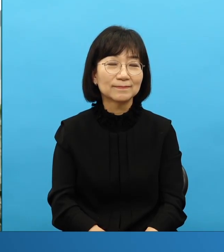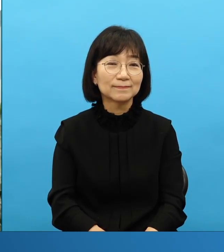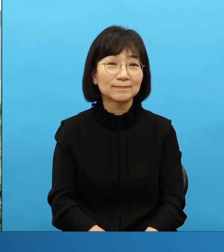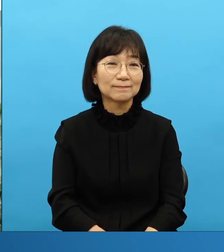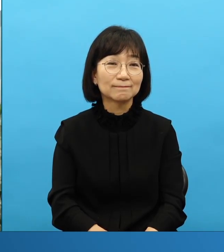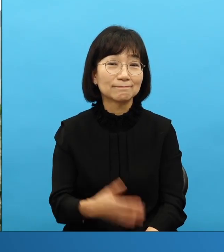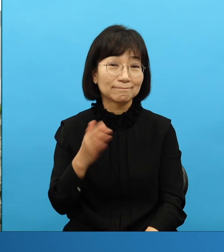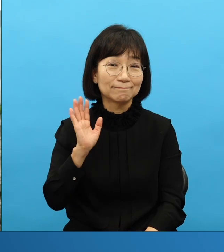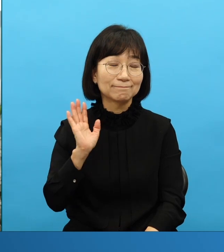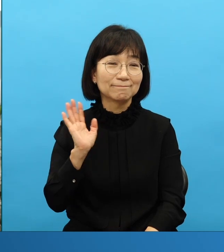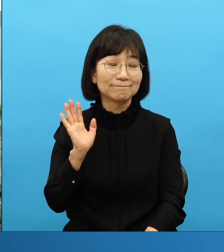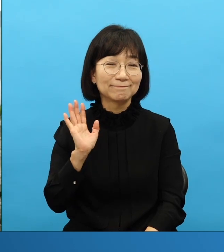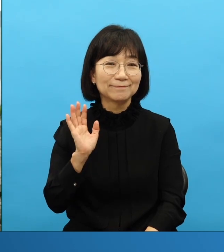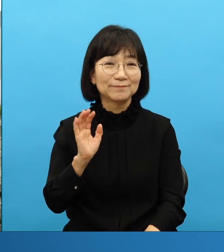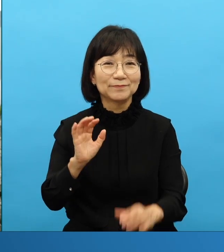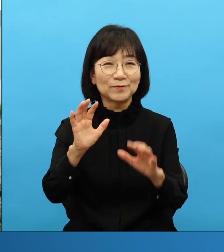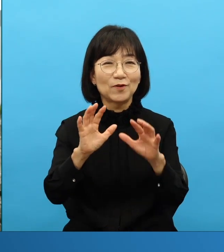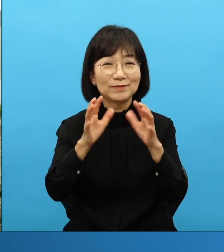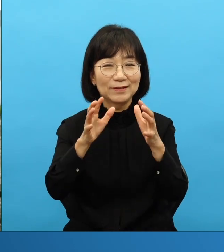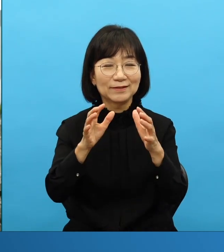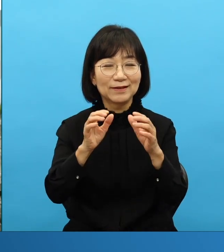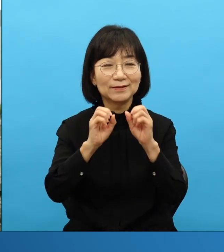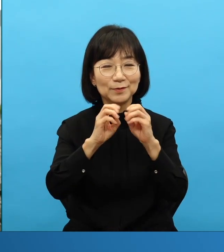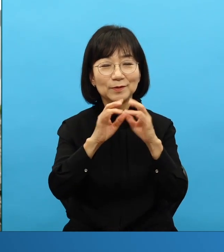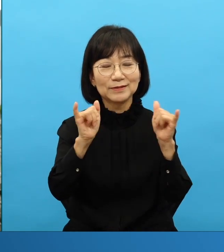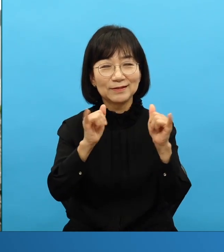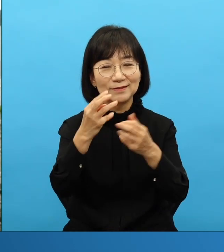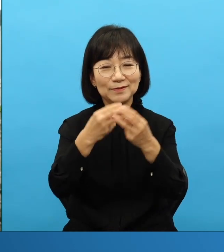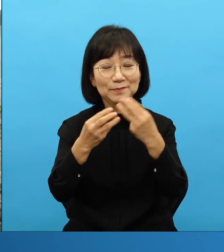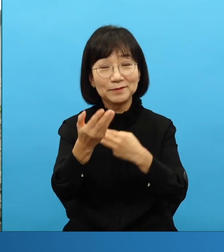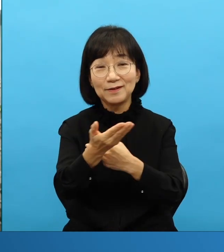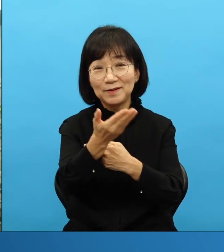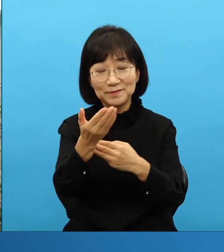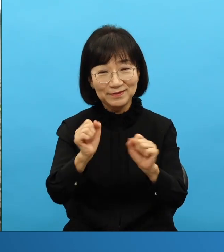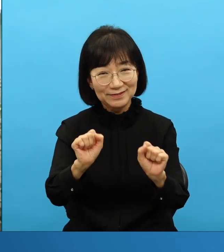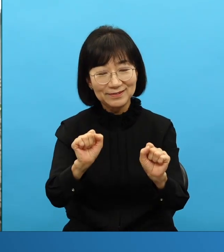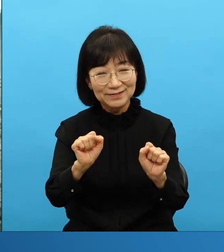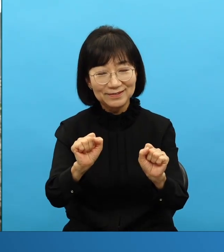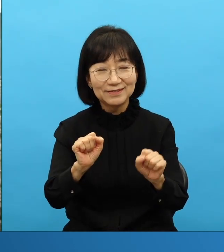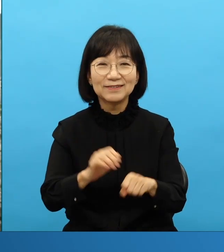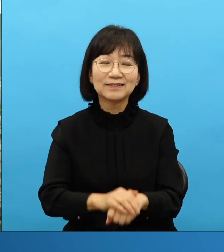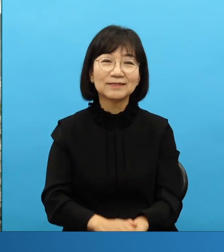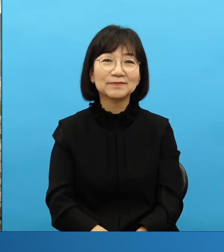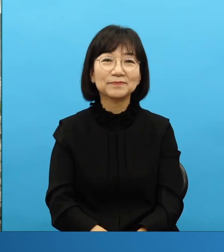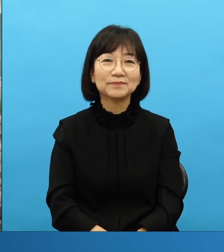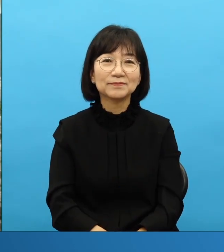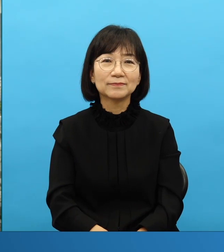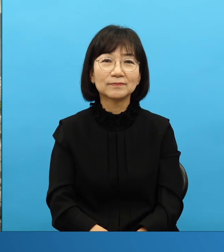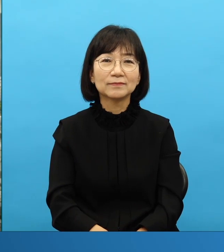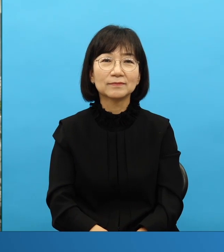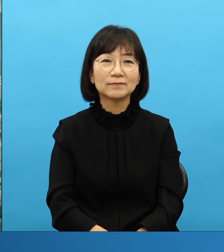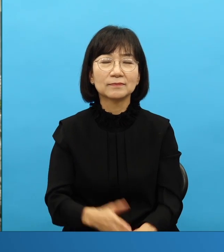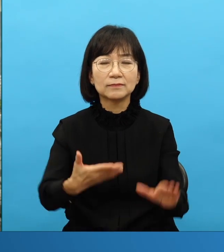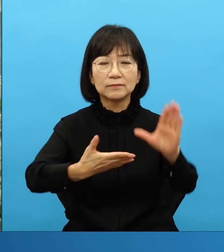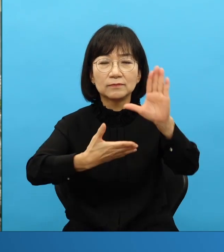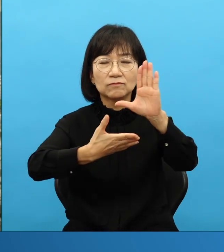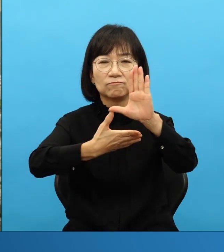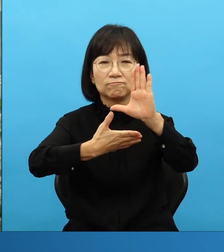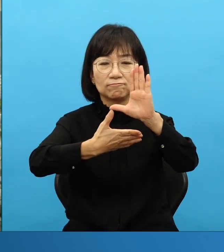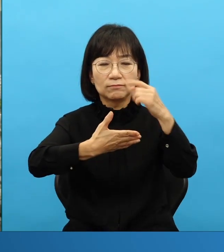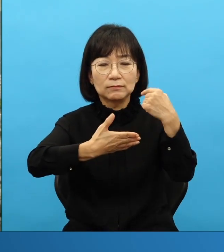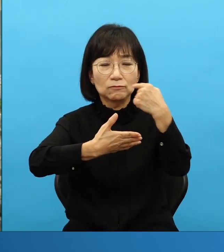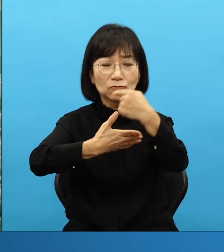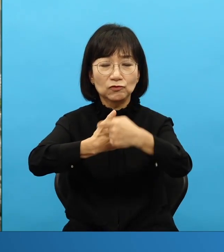올라! 전세계 전도자 랩런트 여러분 안녕하십니까? 지금 이 자리는 중남미 지역을 살릴 5천